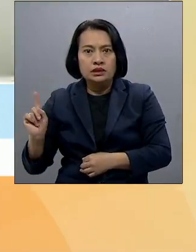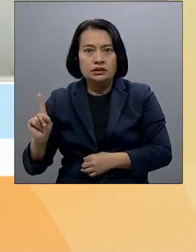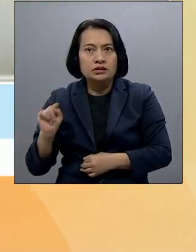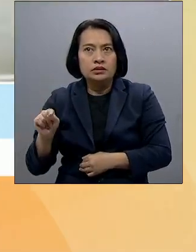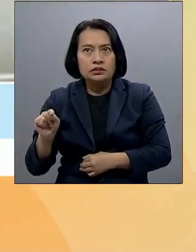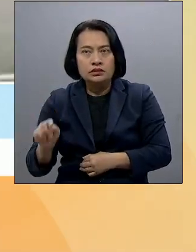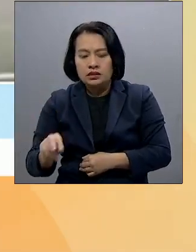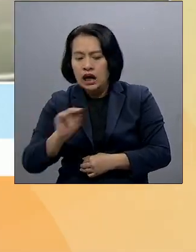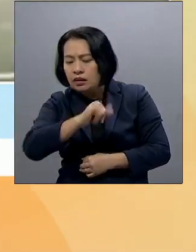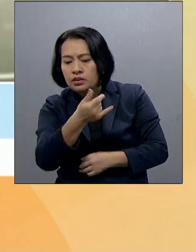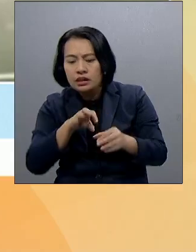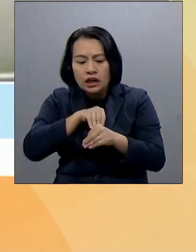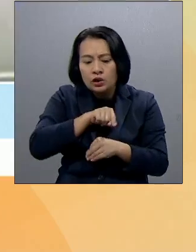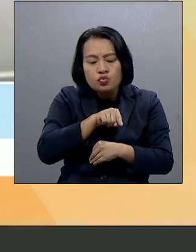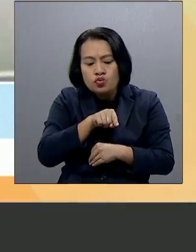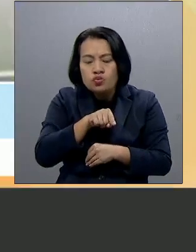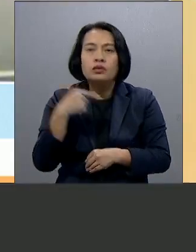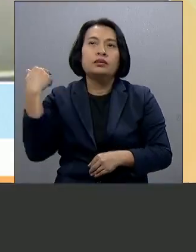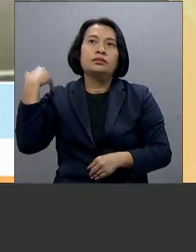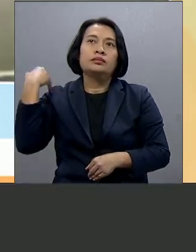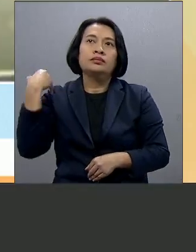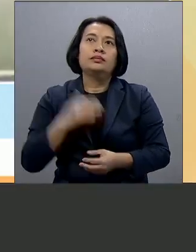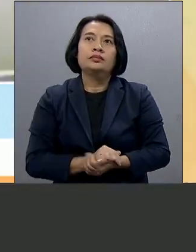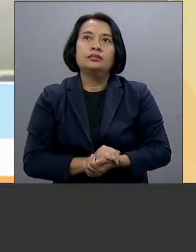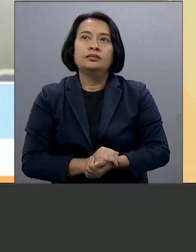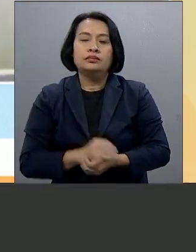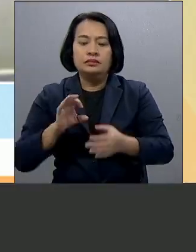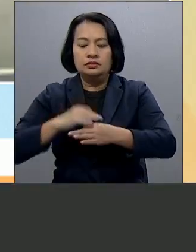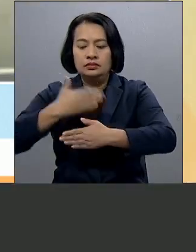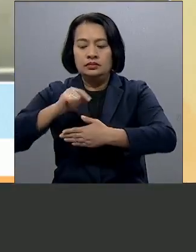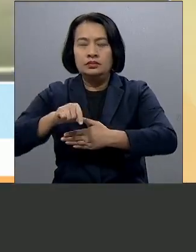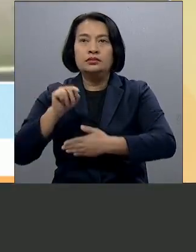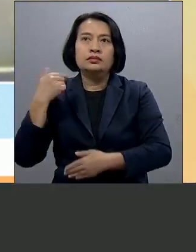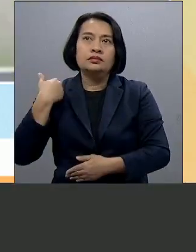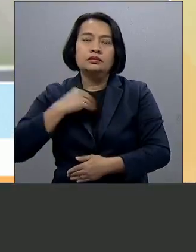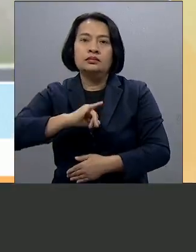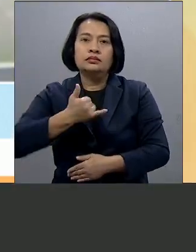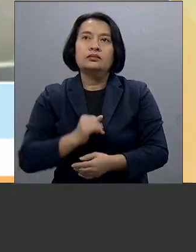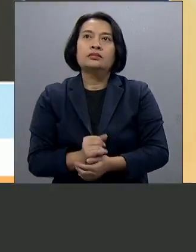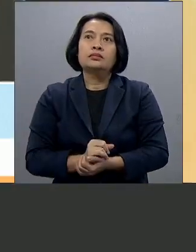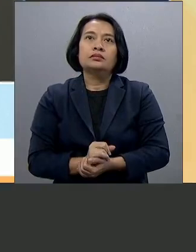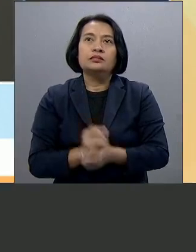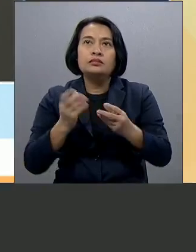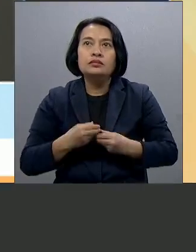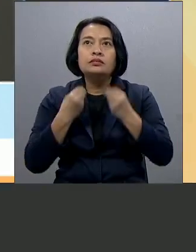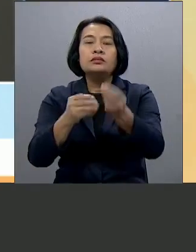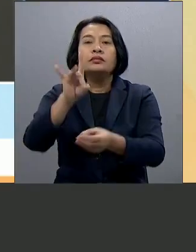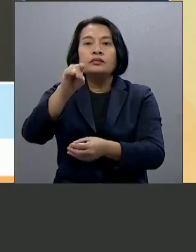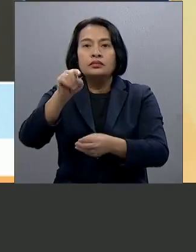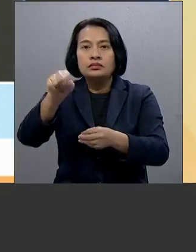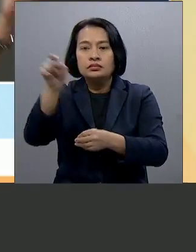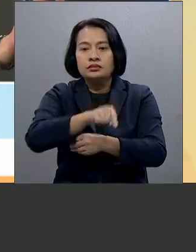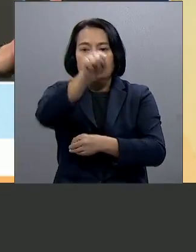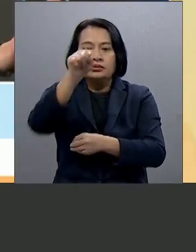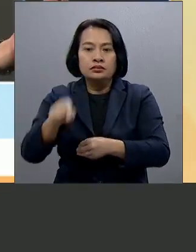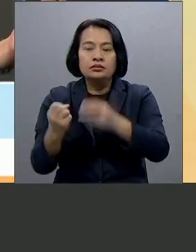บดานอยู่แถวๆนี้นะครับแถวฝั่งซ้ายของเขื่อน ค่ะ ก็ขอให้เป็น 80% เนาะที่เสือเข้